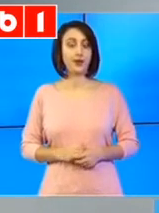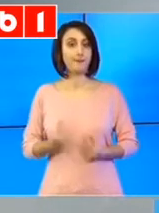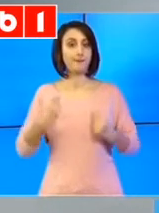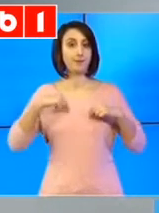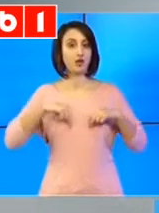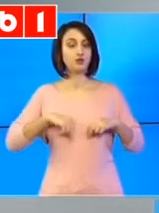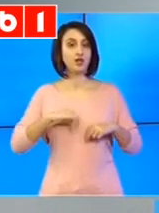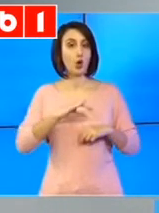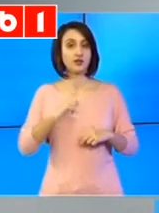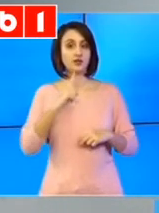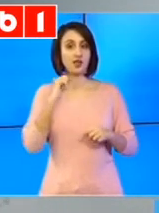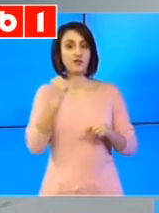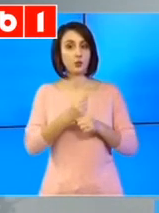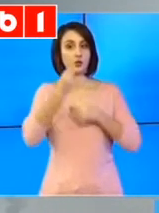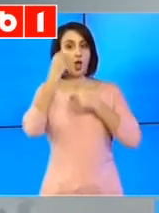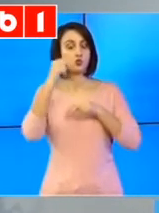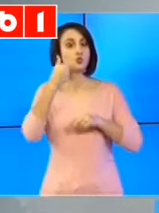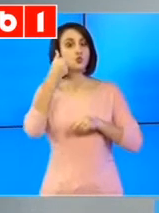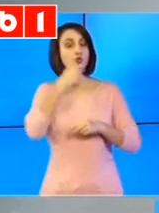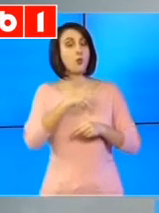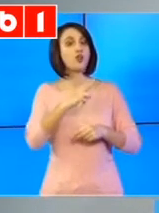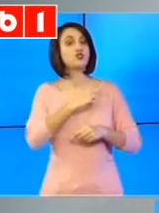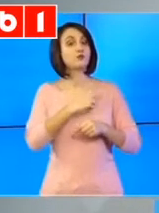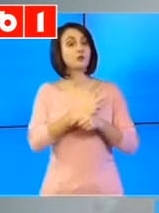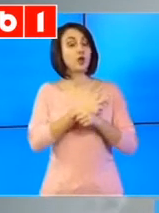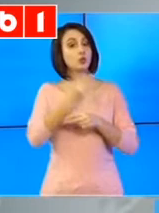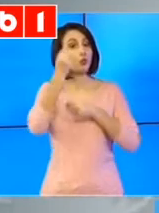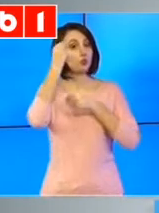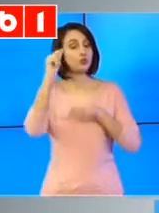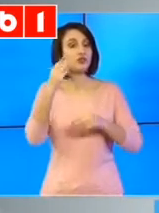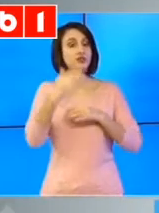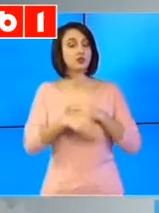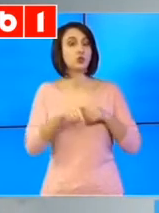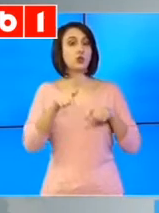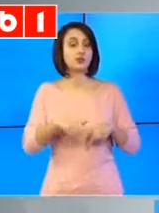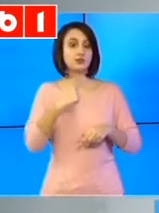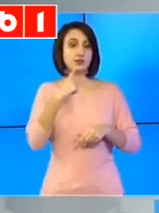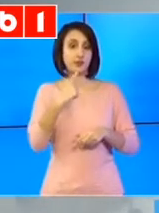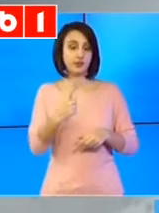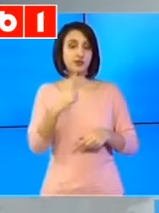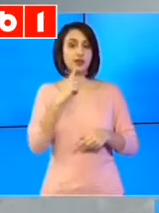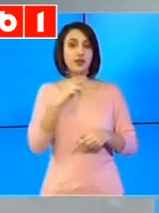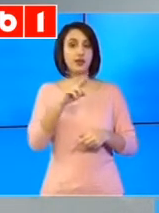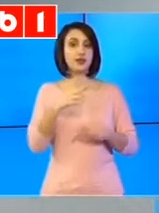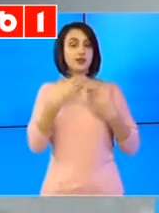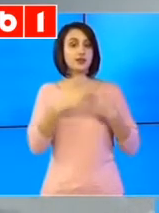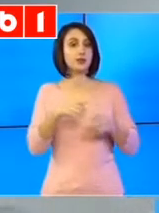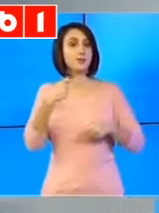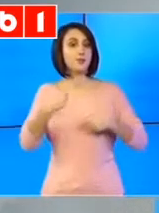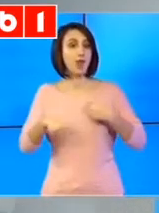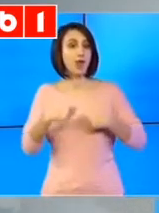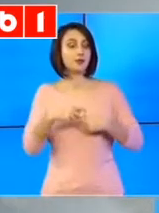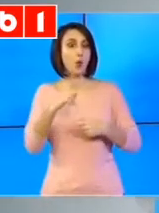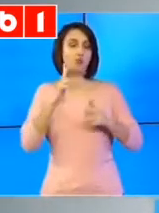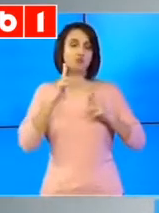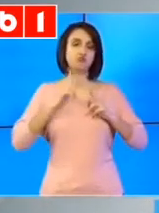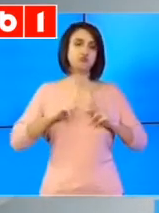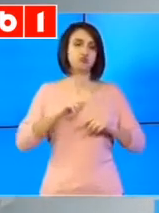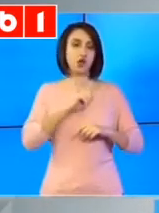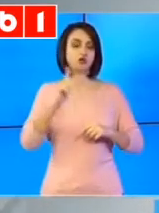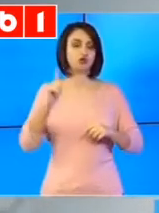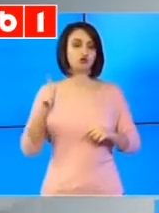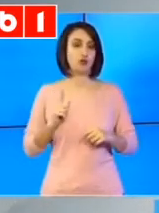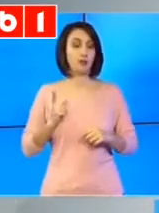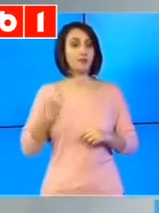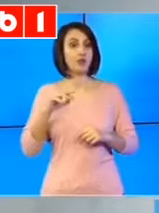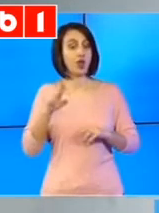Președintele Klaus Iohannis a făcut anunțul zilei. Șeful statului a anunțat că la sfârșitul acestei săptămâni se vor redeschide piețele. O relaxare neașteptată,